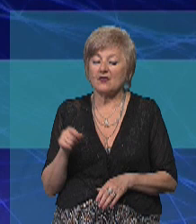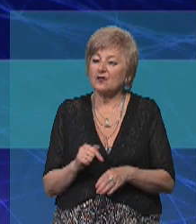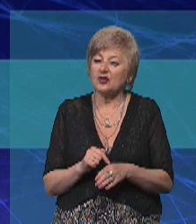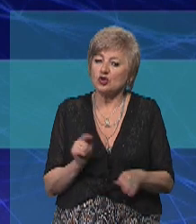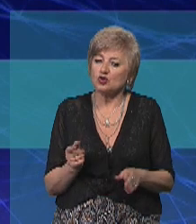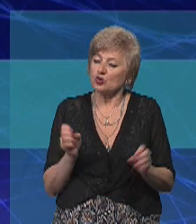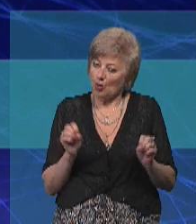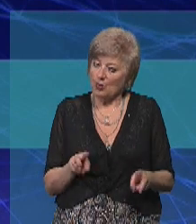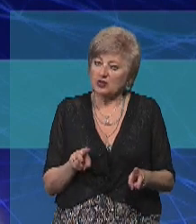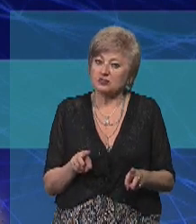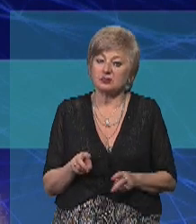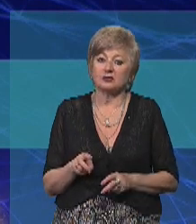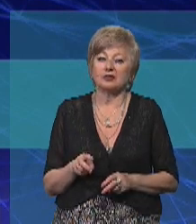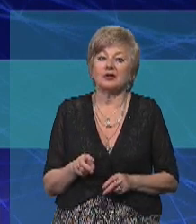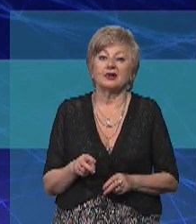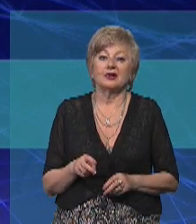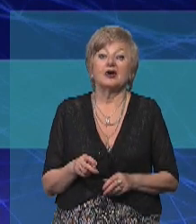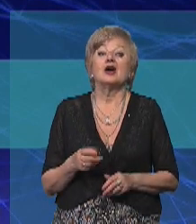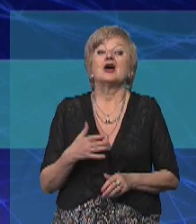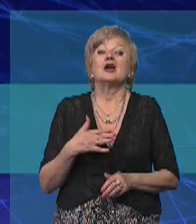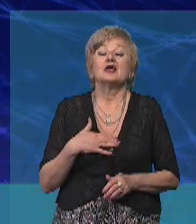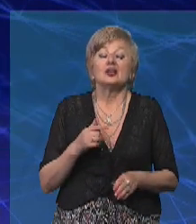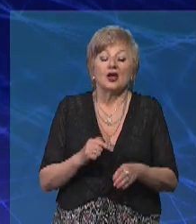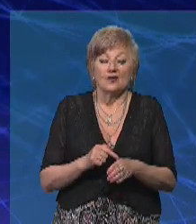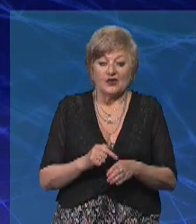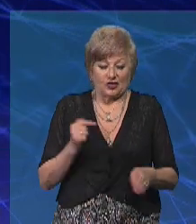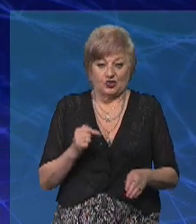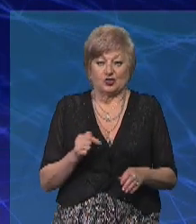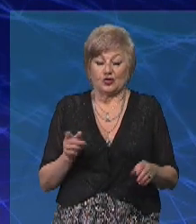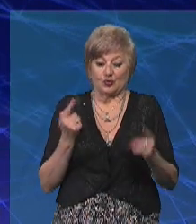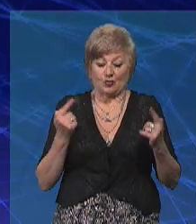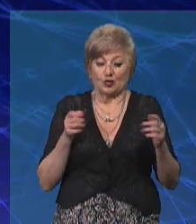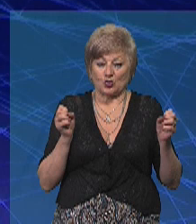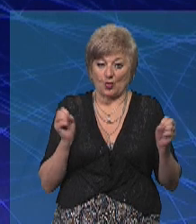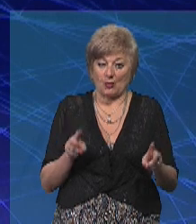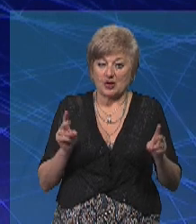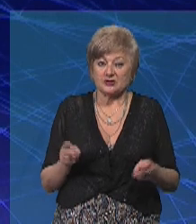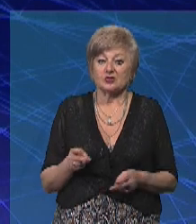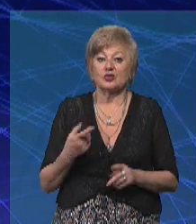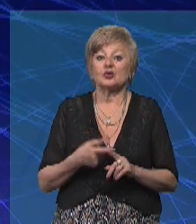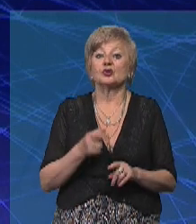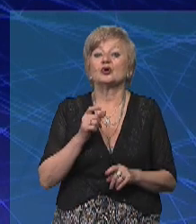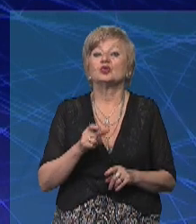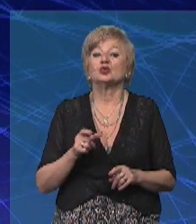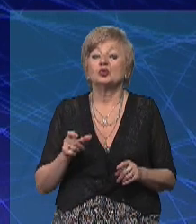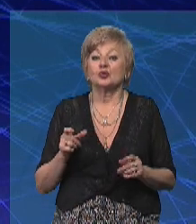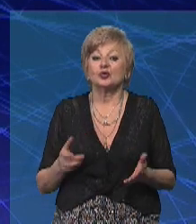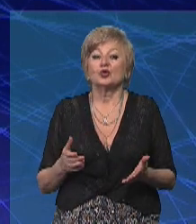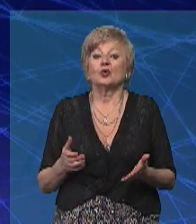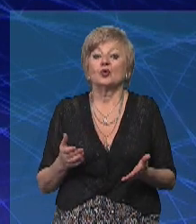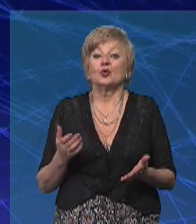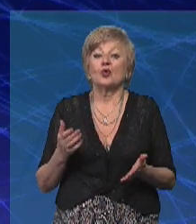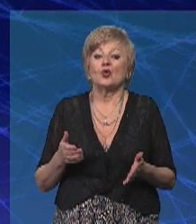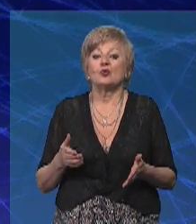відчуваєте небезпеки від того, що абсолютна влада? Дивіться, я відчуваю дуже величезну небезпеку. Ну, це тому, що оце люди з Києва. встигли. От про ті